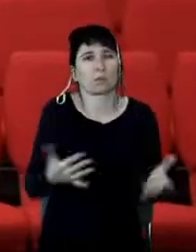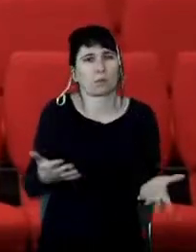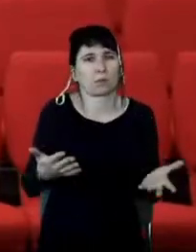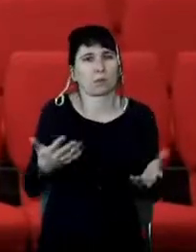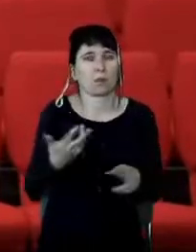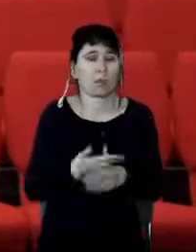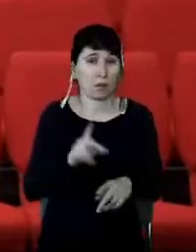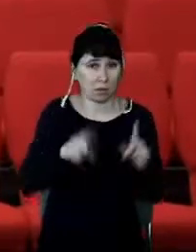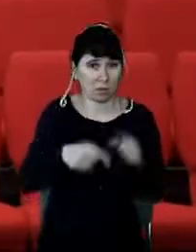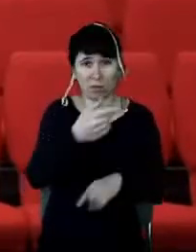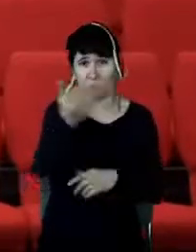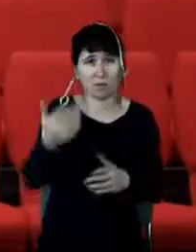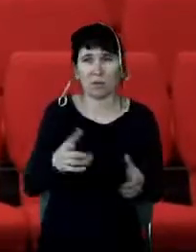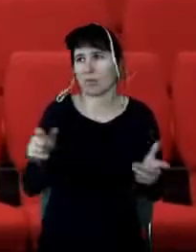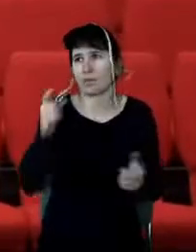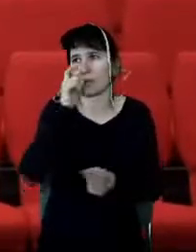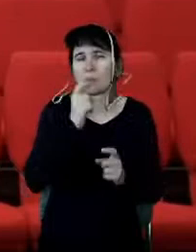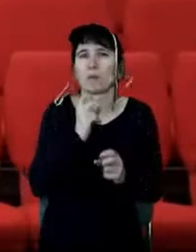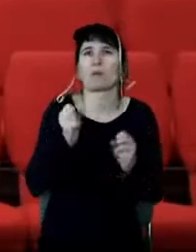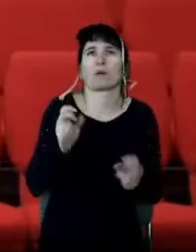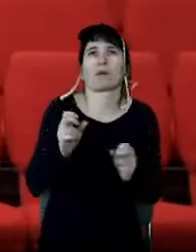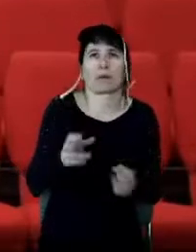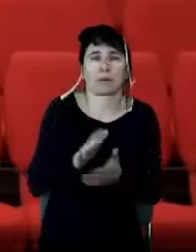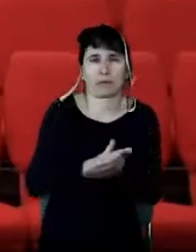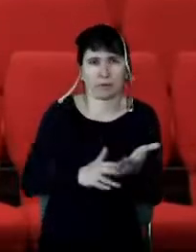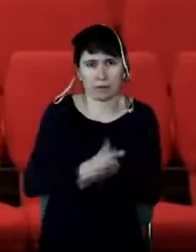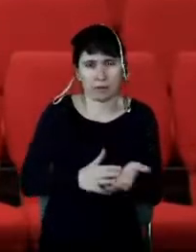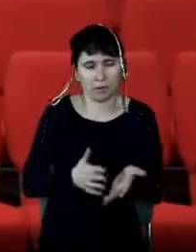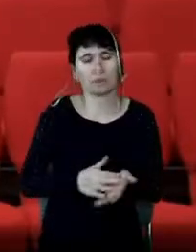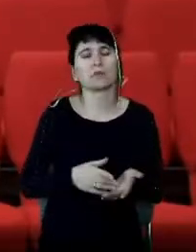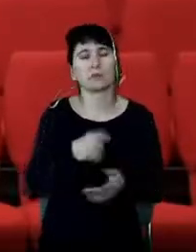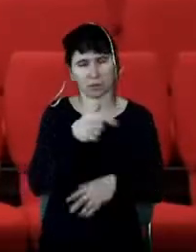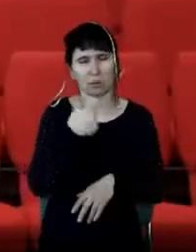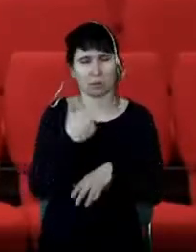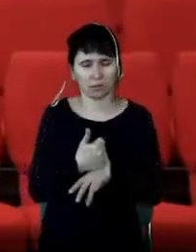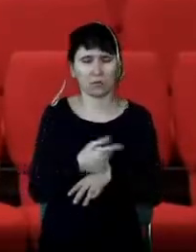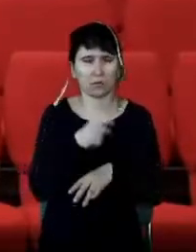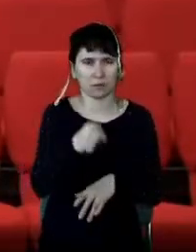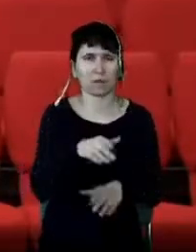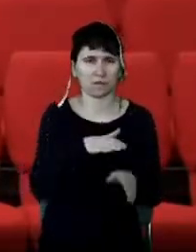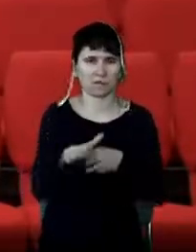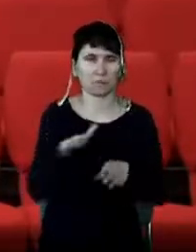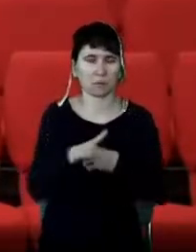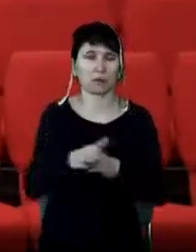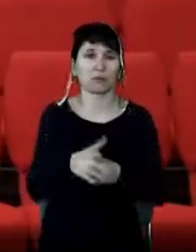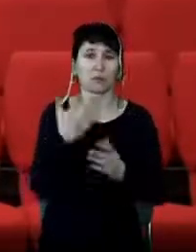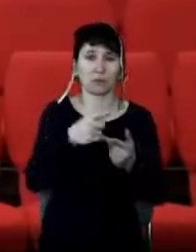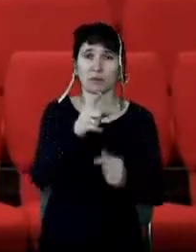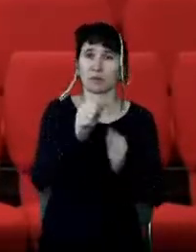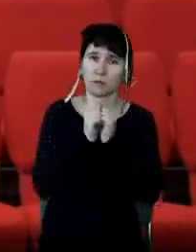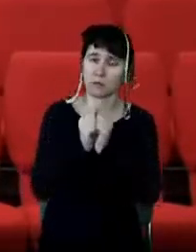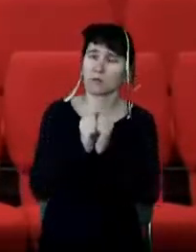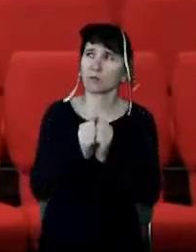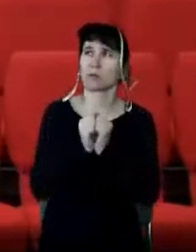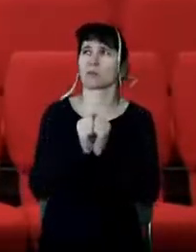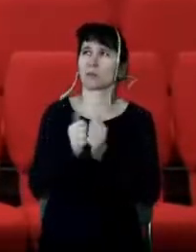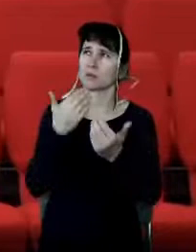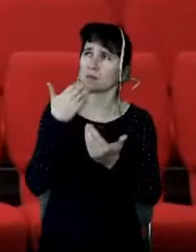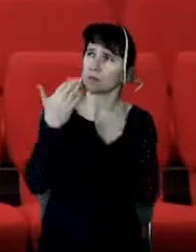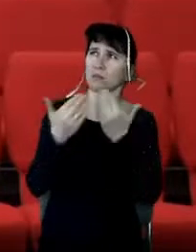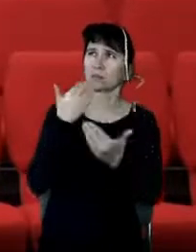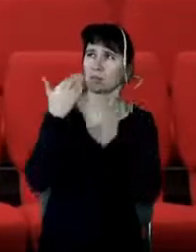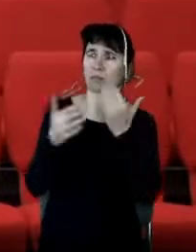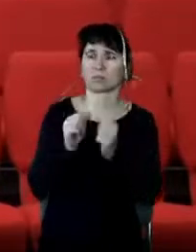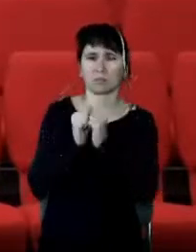має велику силу ревна молитва праведного. Коли ти будеш молитися, коли я буду молитися, коли я буду звертатися до Бога в